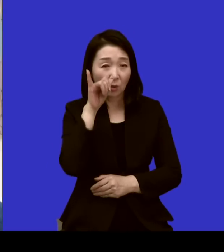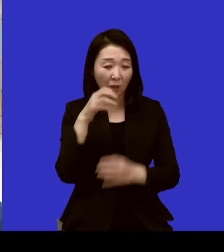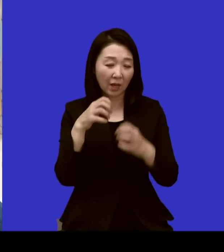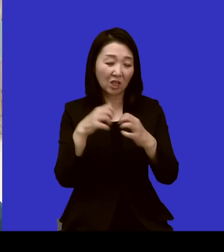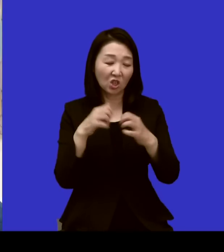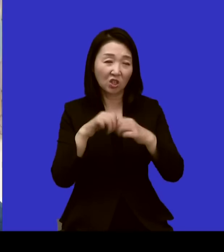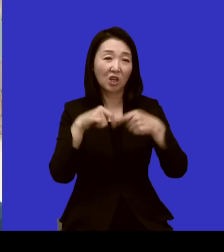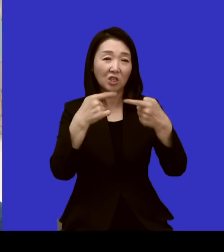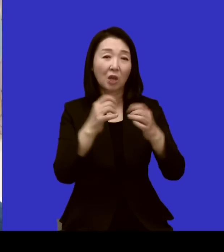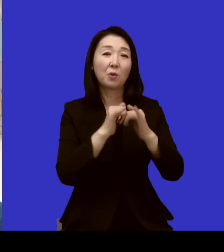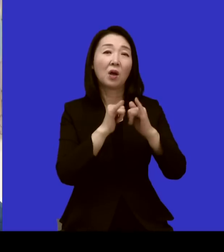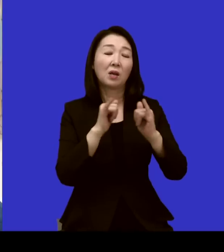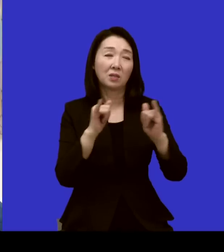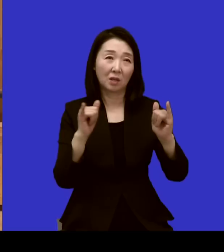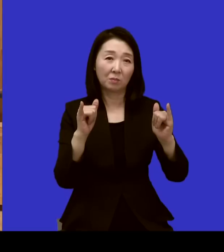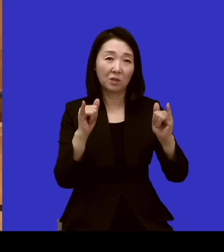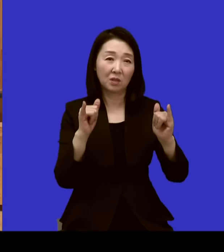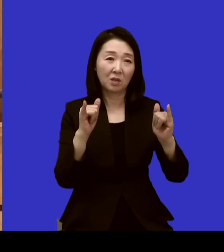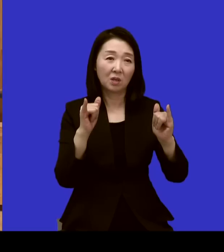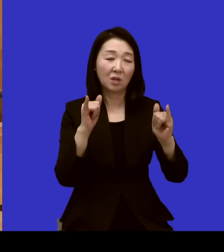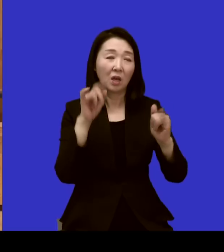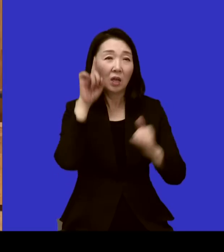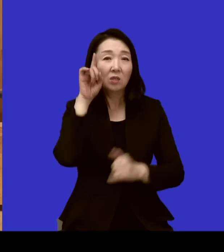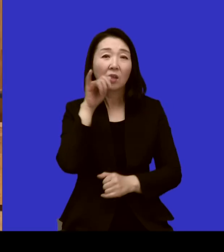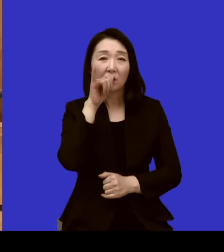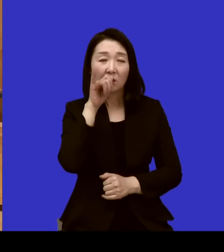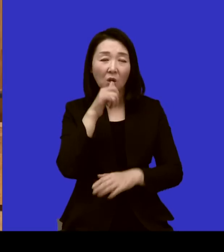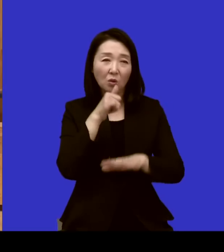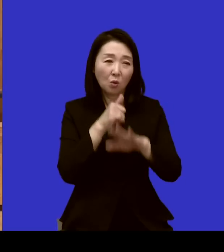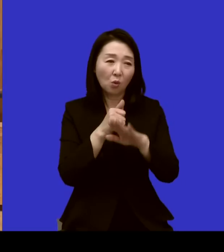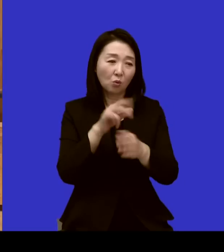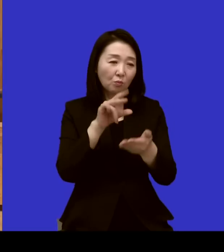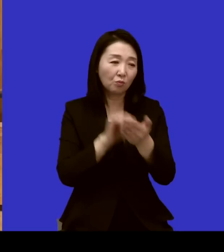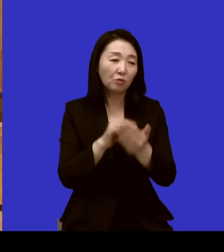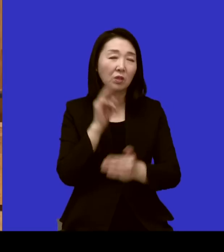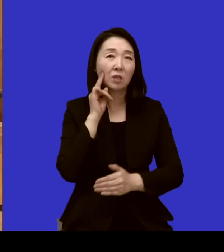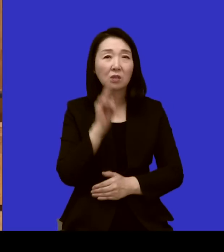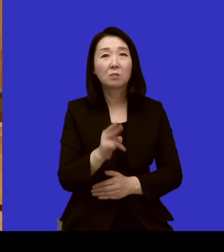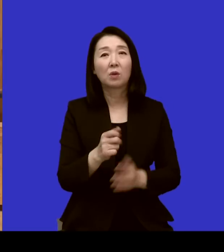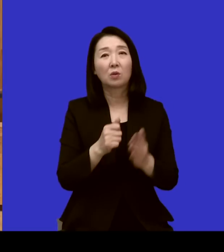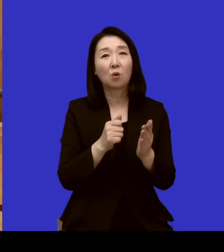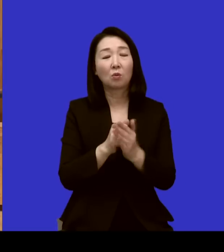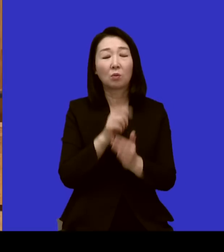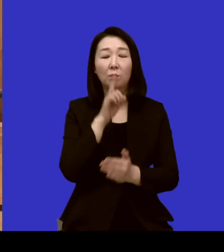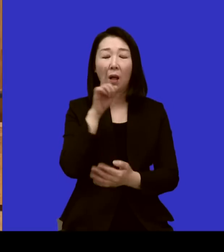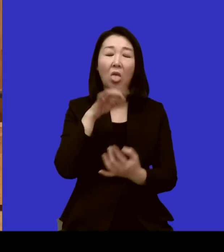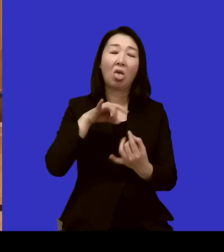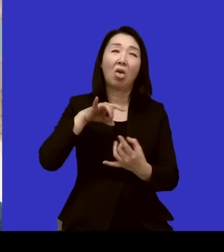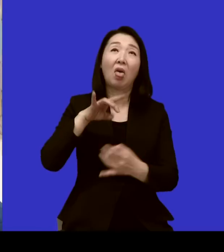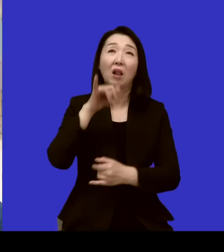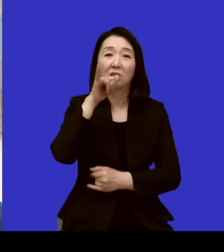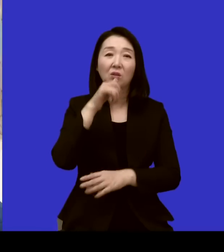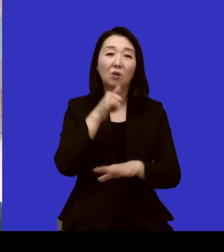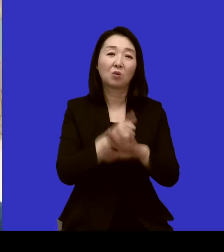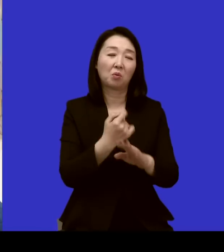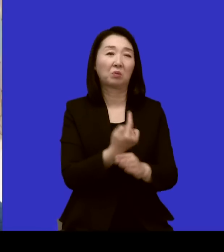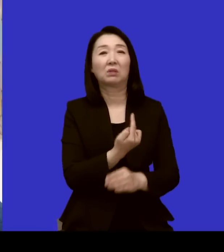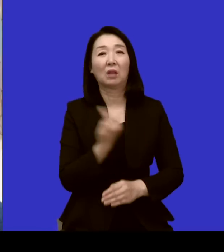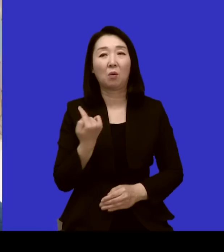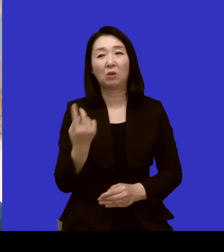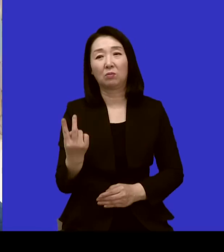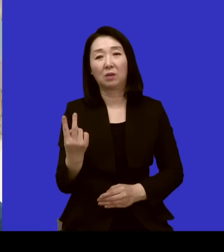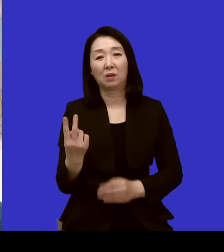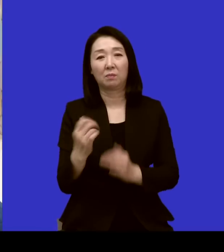예. 그걸 너무 심각하게 앓고 있어서 예. 이제 헛소리를 하게 되고 이제 거의 정신적으로. 예, 예. 그래서 나오게 돼. 두 친구가 그렇게